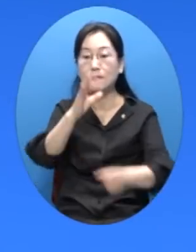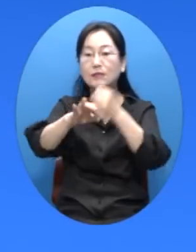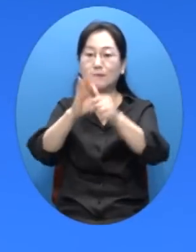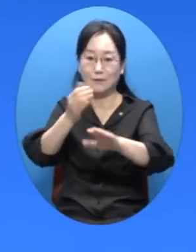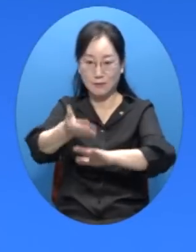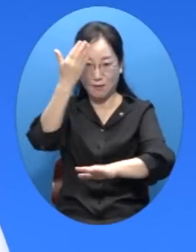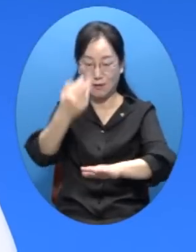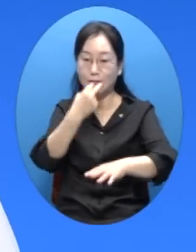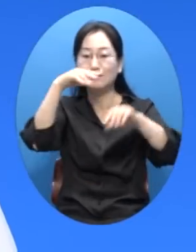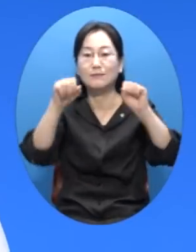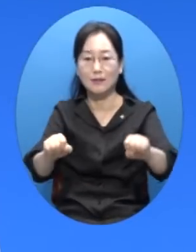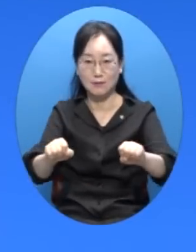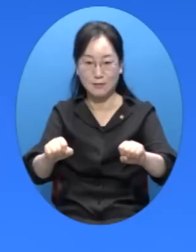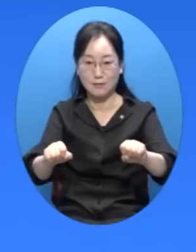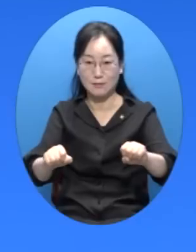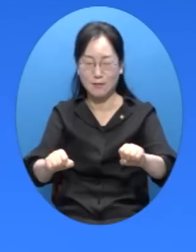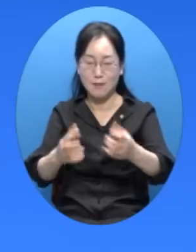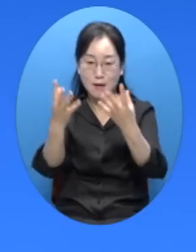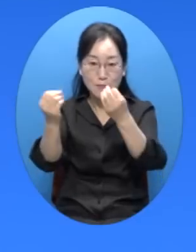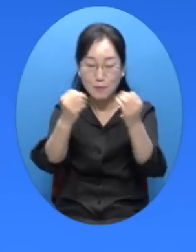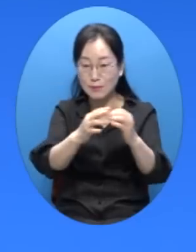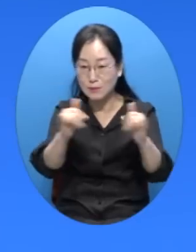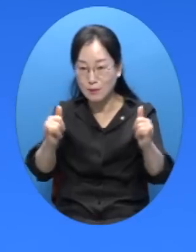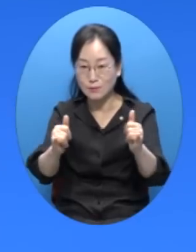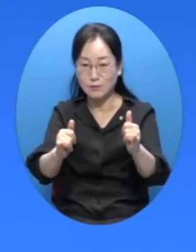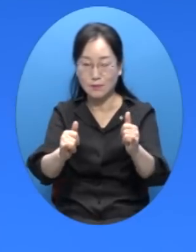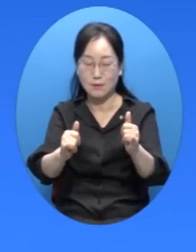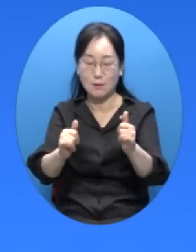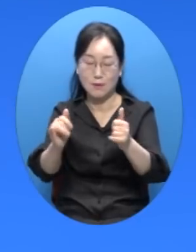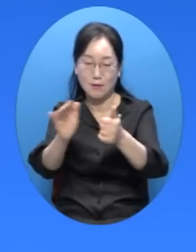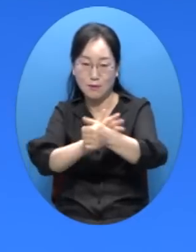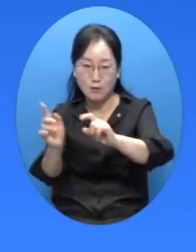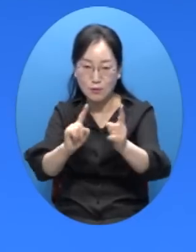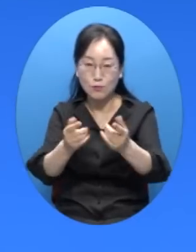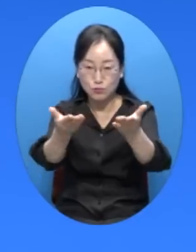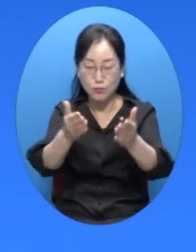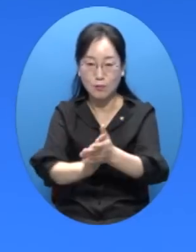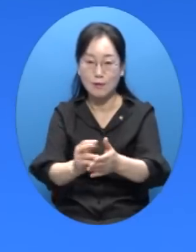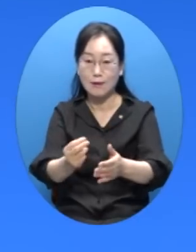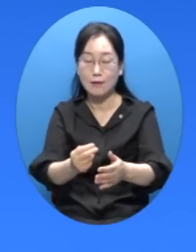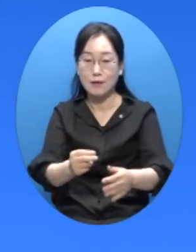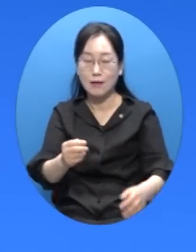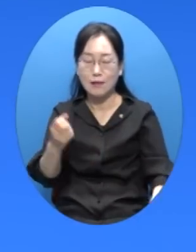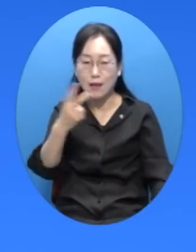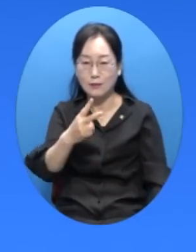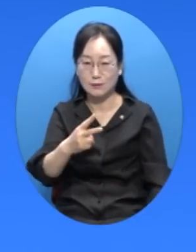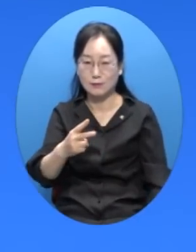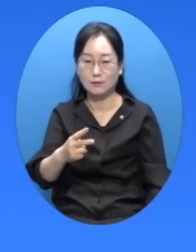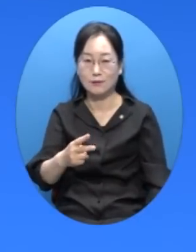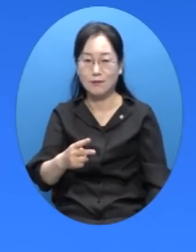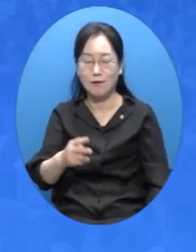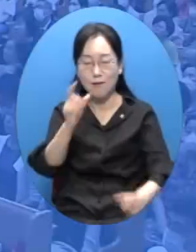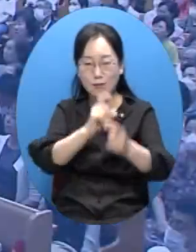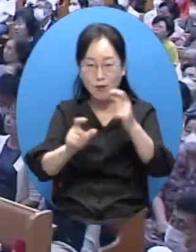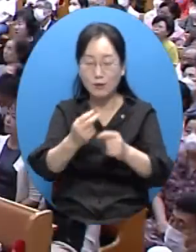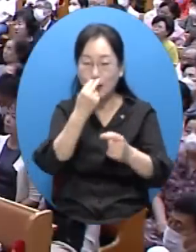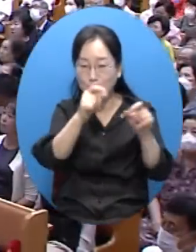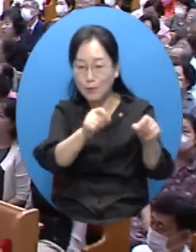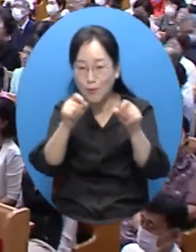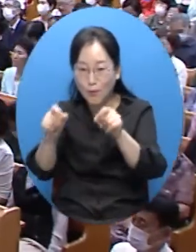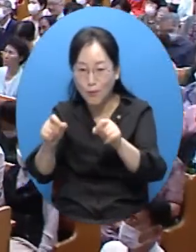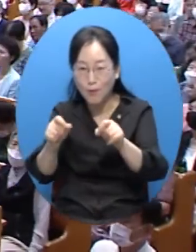넘게 살면서 수천 명의 암 환자들을 살리고 생명의 5개의 인생을 살다가 주님의 품에